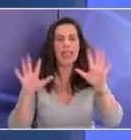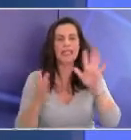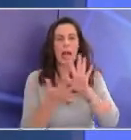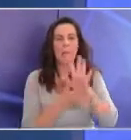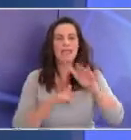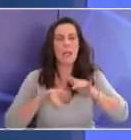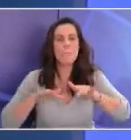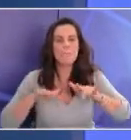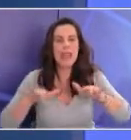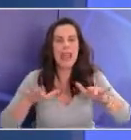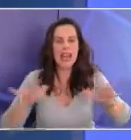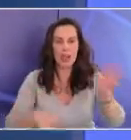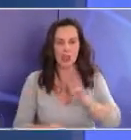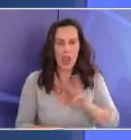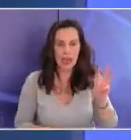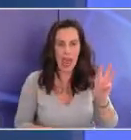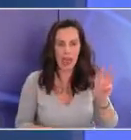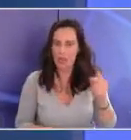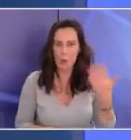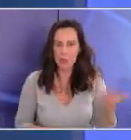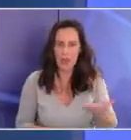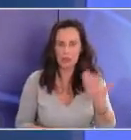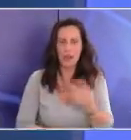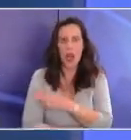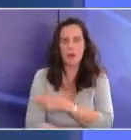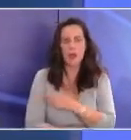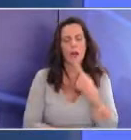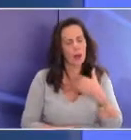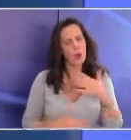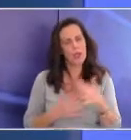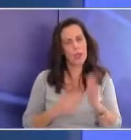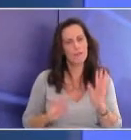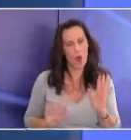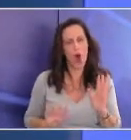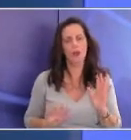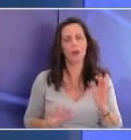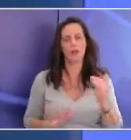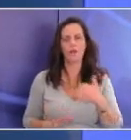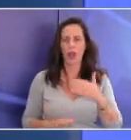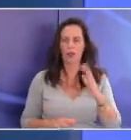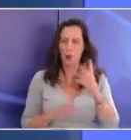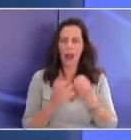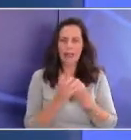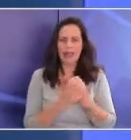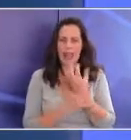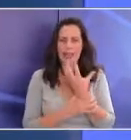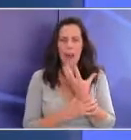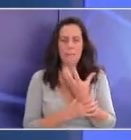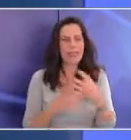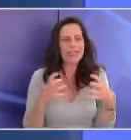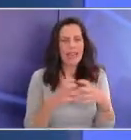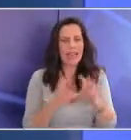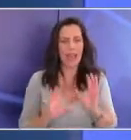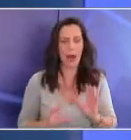10-15 מיליארד שקל, שזה כסף שפרש מקום. זאת תעשייה. כן, אז המשטרה אמרה, אנחנו נשקול את זה, ואנחנו נלך לכיוון של להקים בעצם